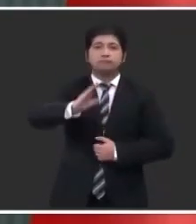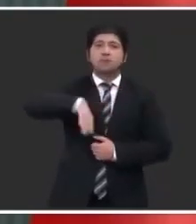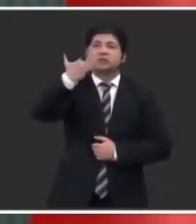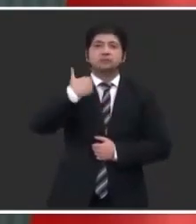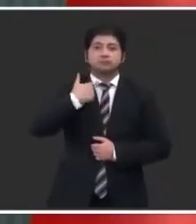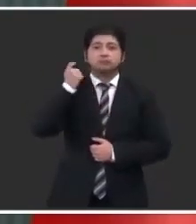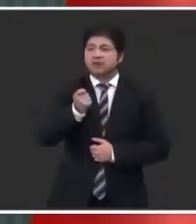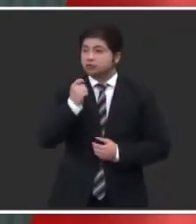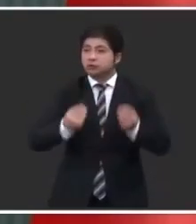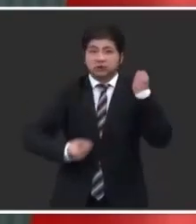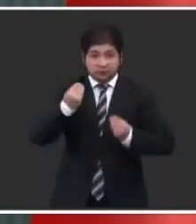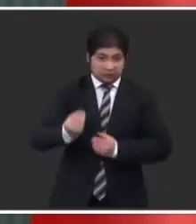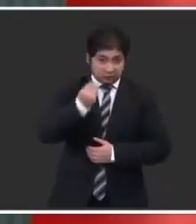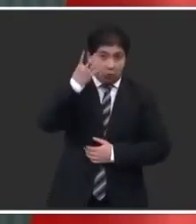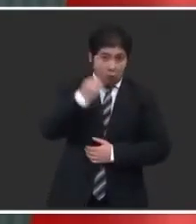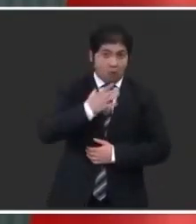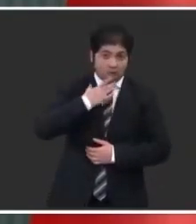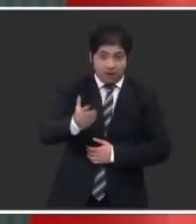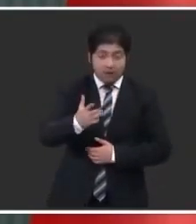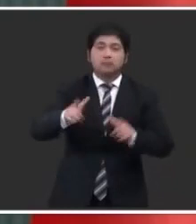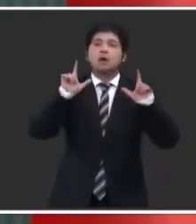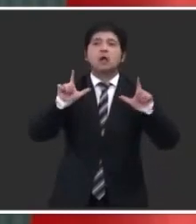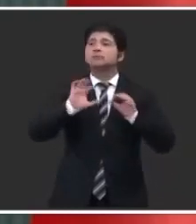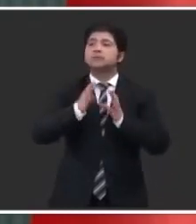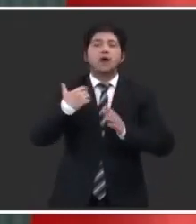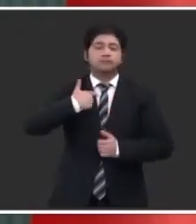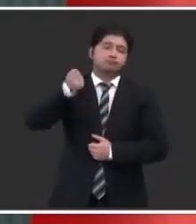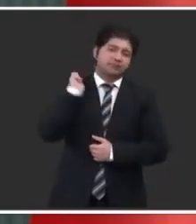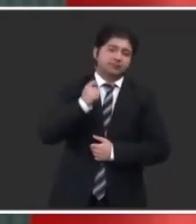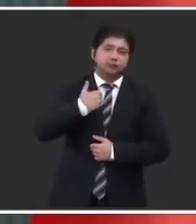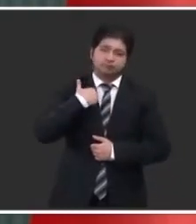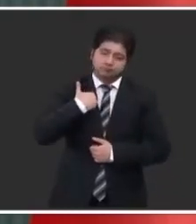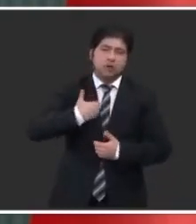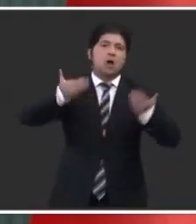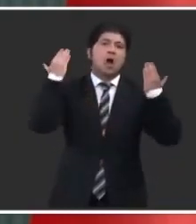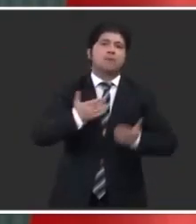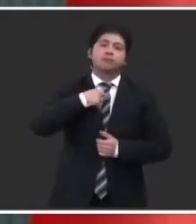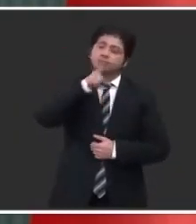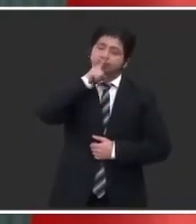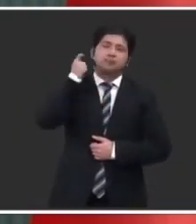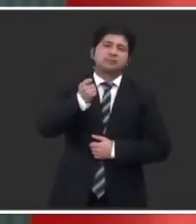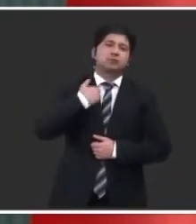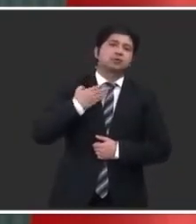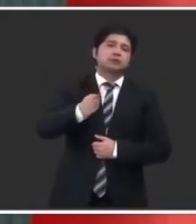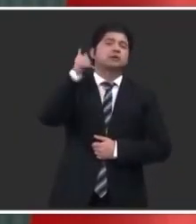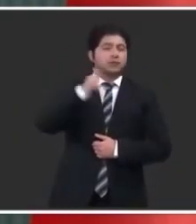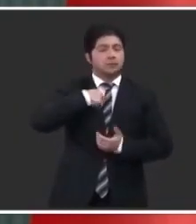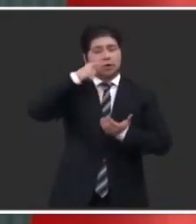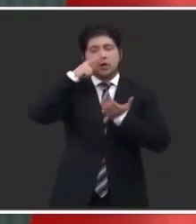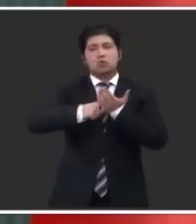bir mecburiyet ortaya çıkarsa Onun gereğini yapmanın da boynumuzun borcu olduğuna inanıyoruz